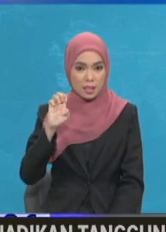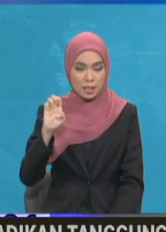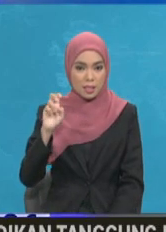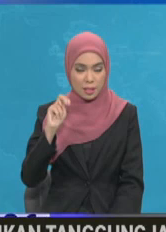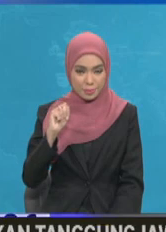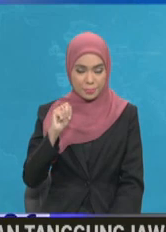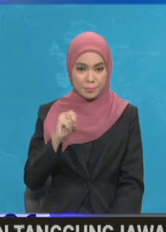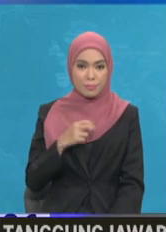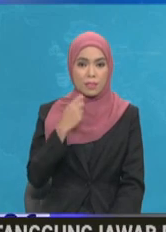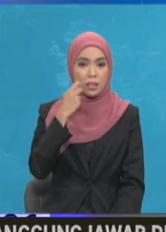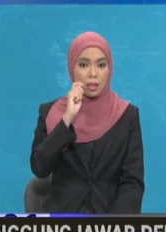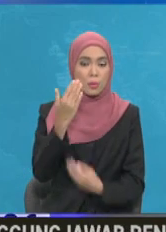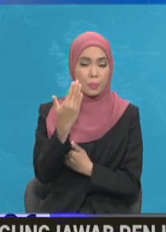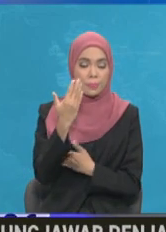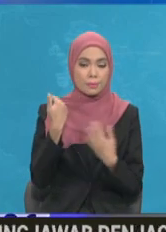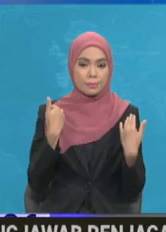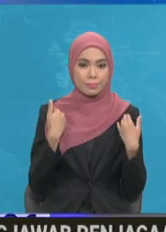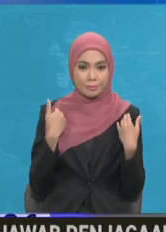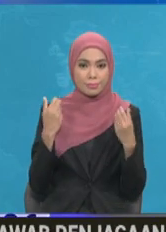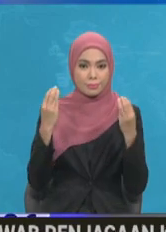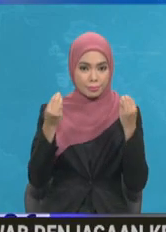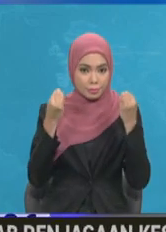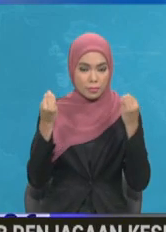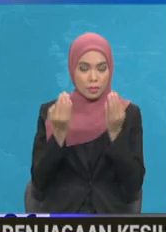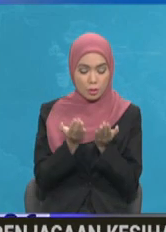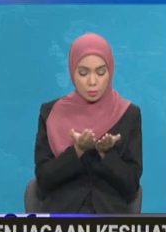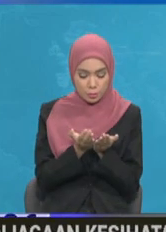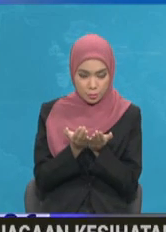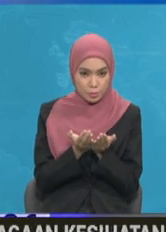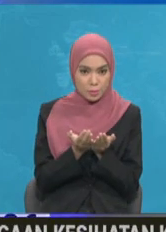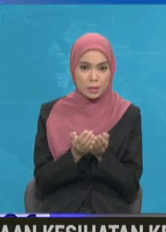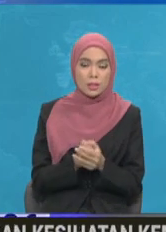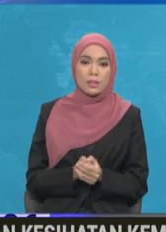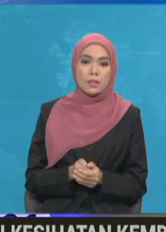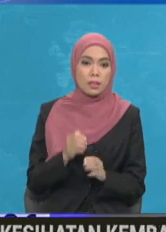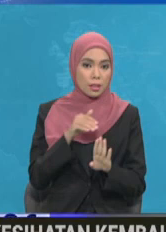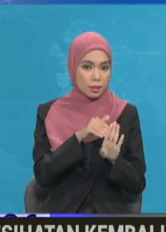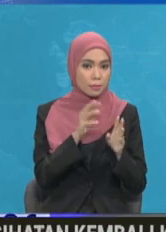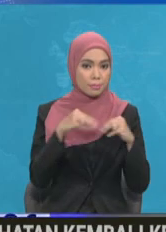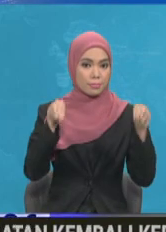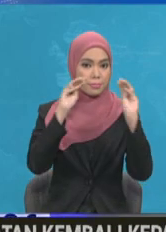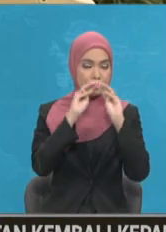mengadakan majelis doa kesyukuran majelis berlangsung di masjid berkenaan